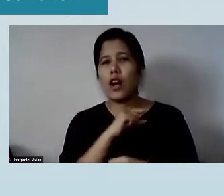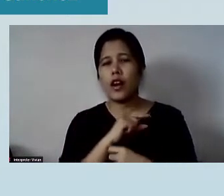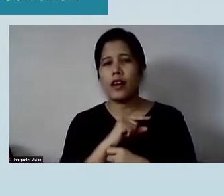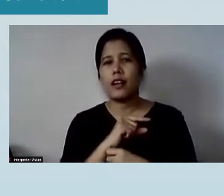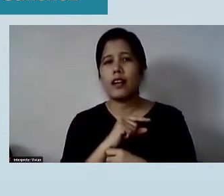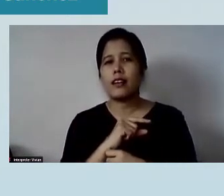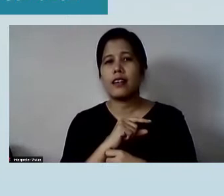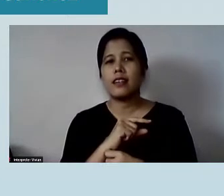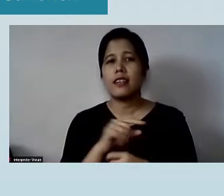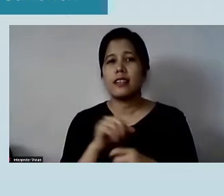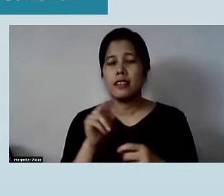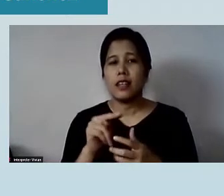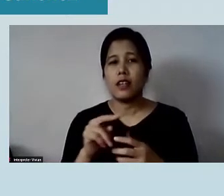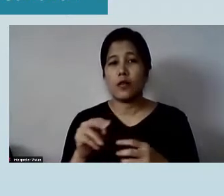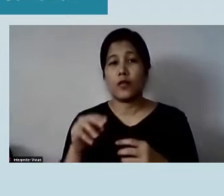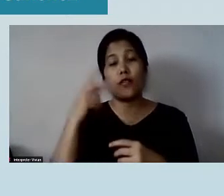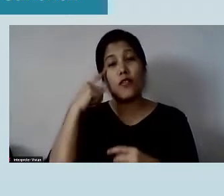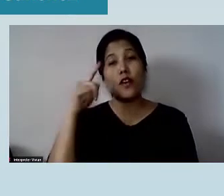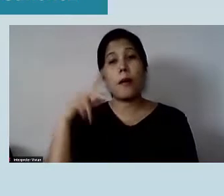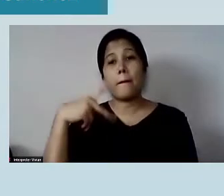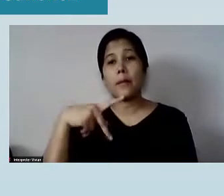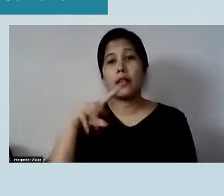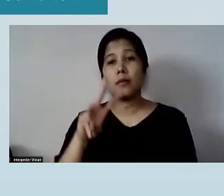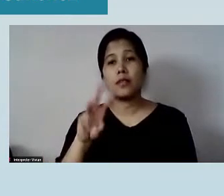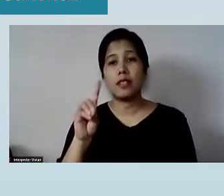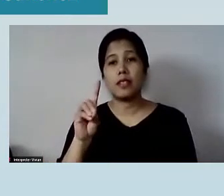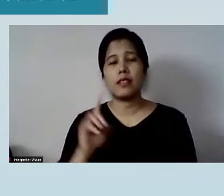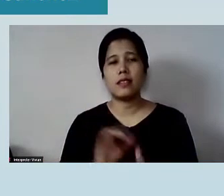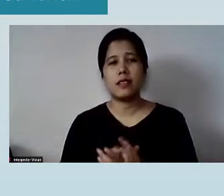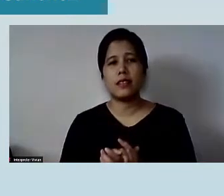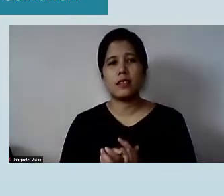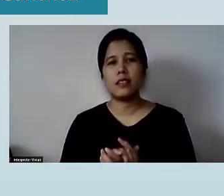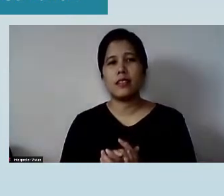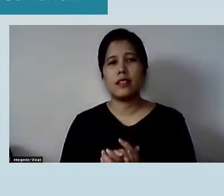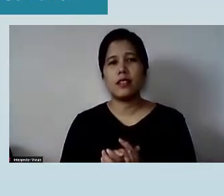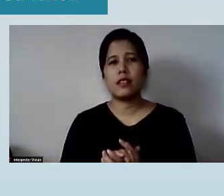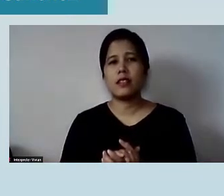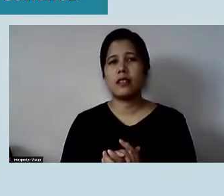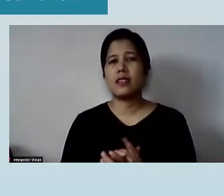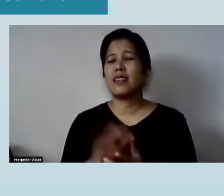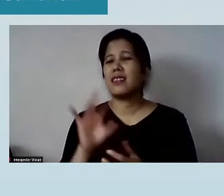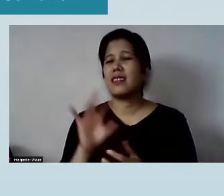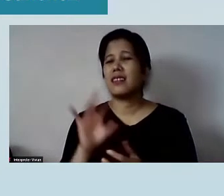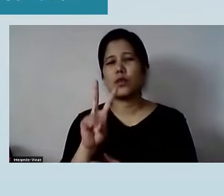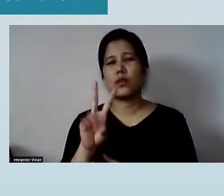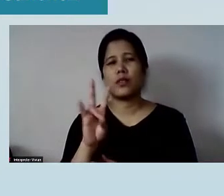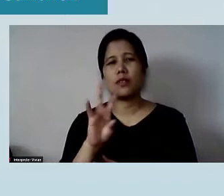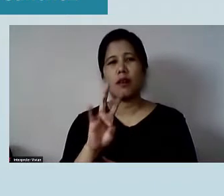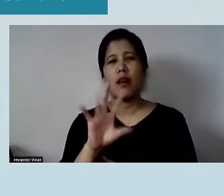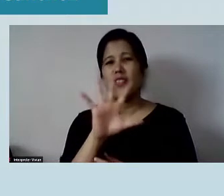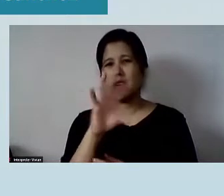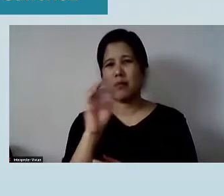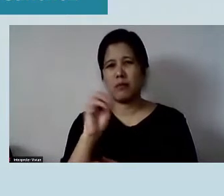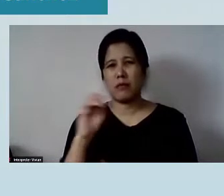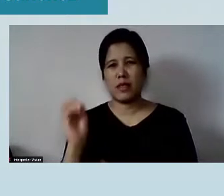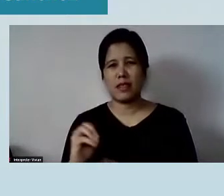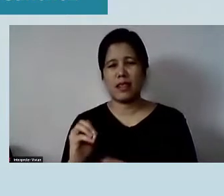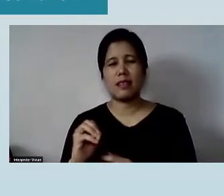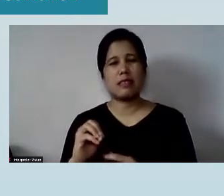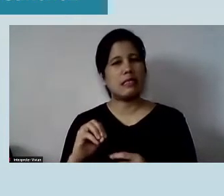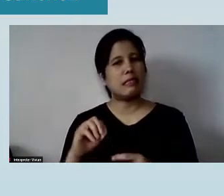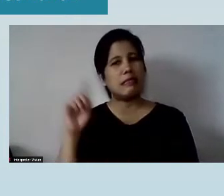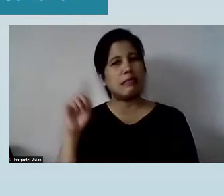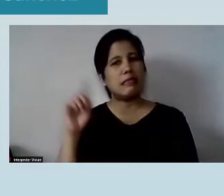ko sa inyo earlier, under Republic Act 7277, 5% po yon. Napakataas yon. Hindi yon kaya